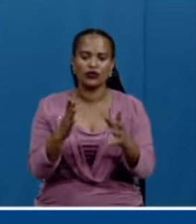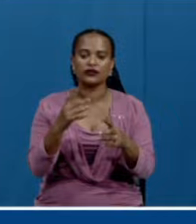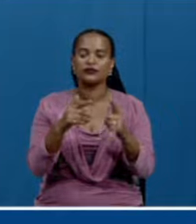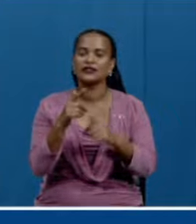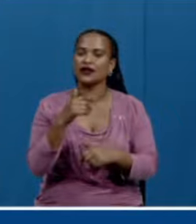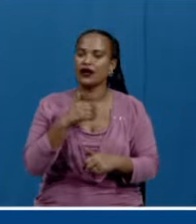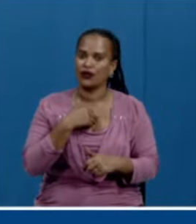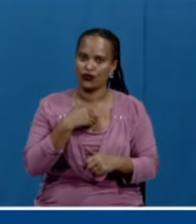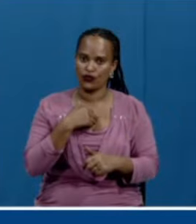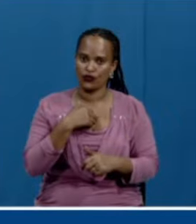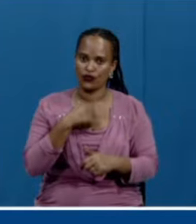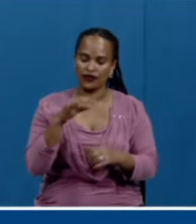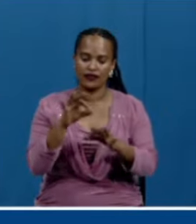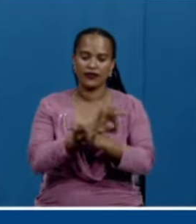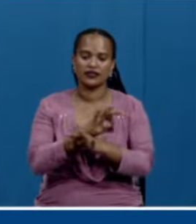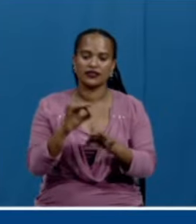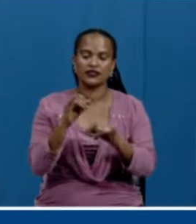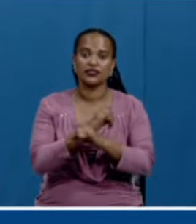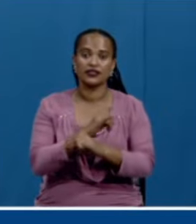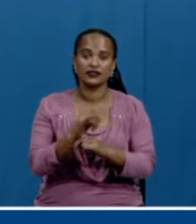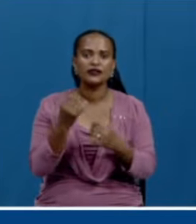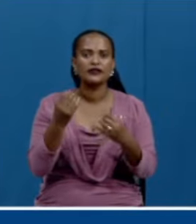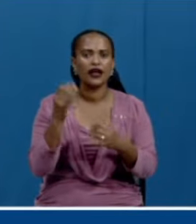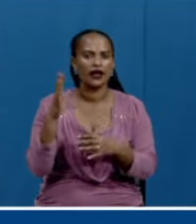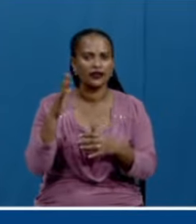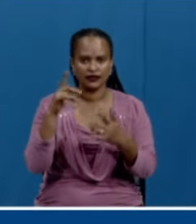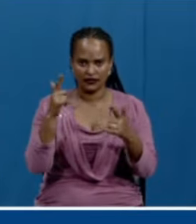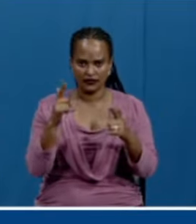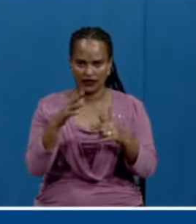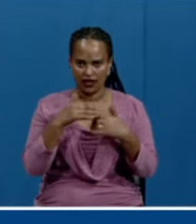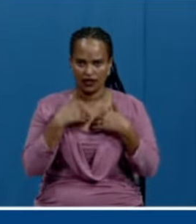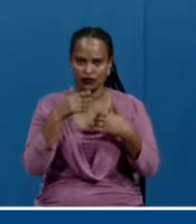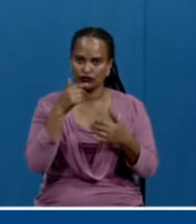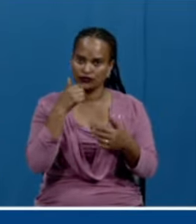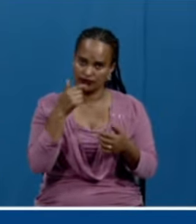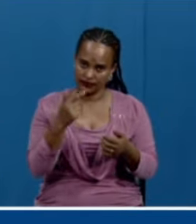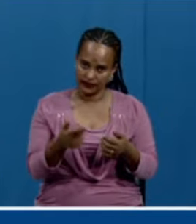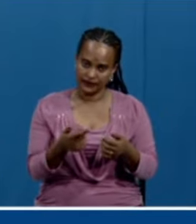كسفنلو ايزوي للمانيفاكتشرينج اندستري تاع عينت عدلات ني او ليفل